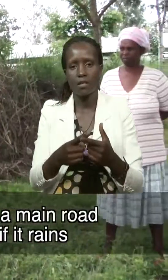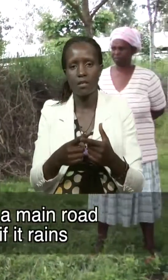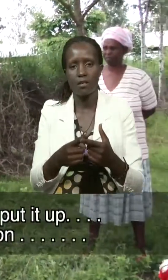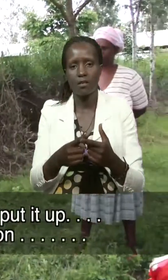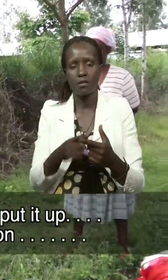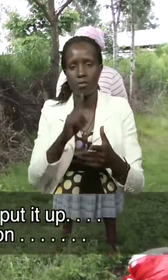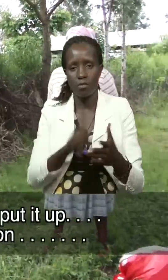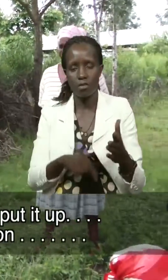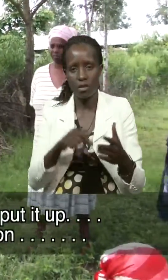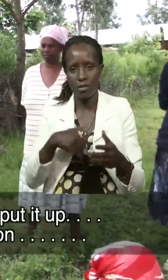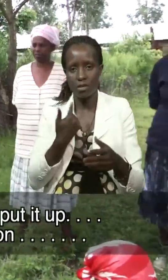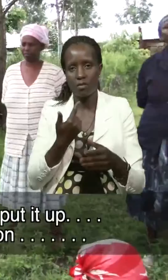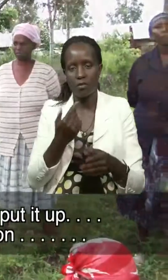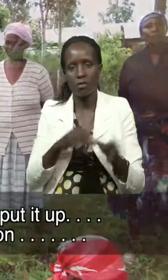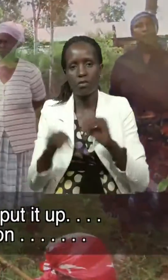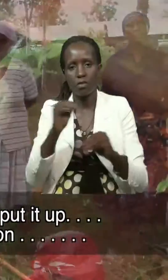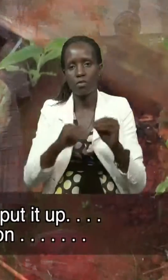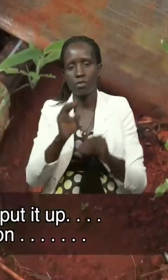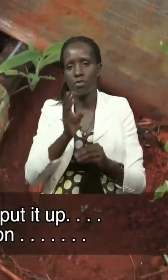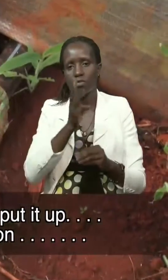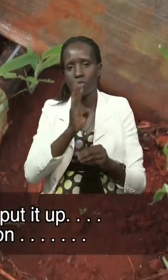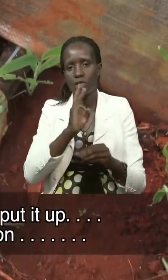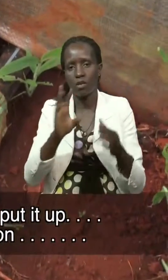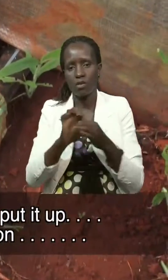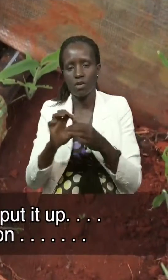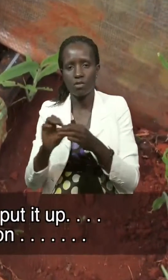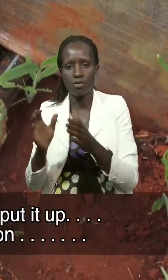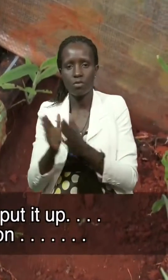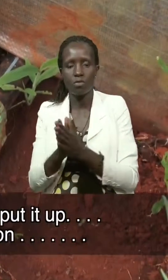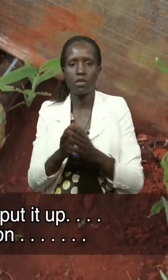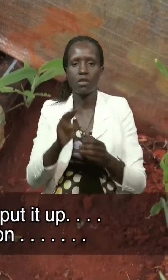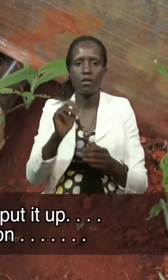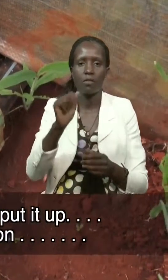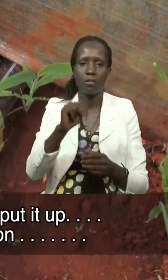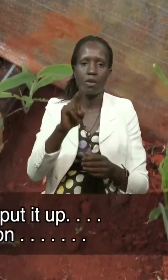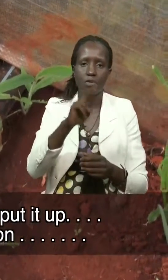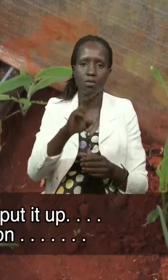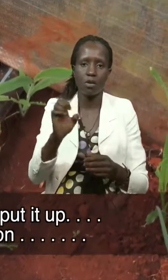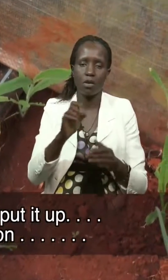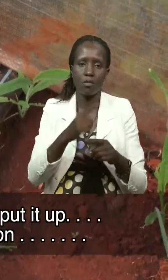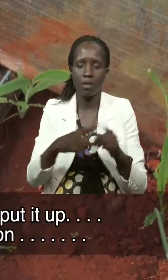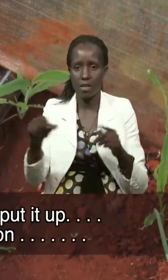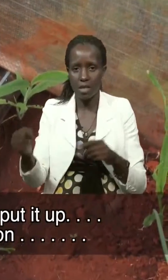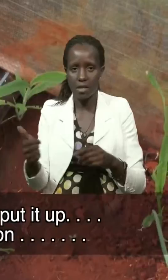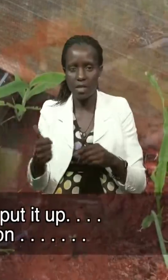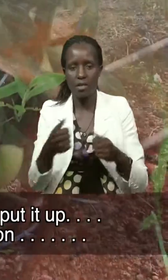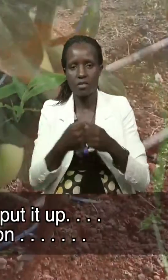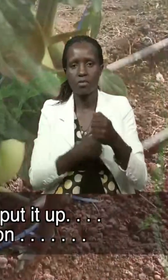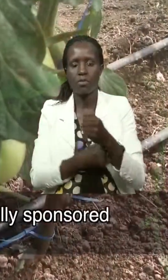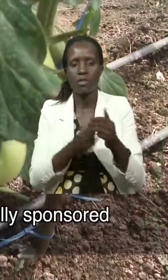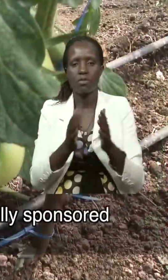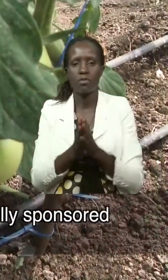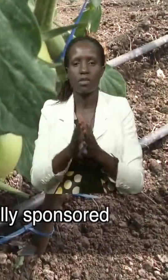tukatengeneza. Kile kitu tulitoa ni kuweka maji, connection ya maji na manua. Hiyo ingine yote imekuwa